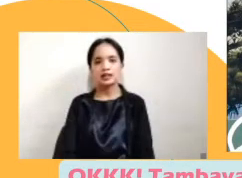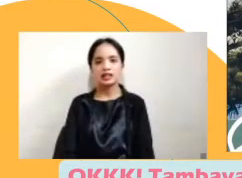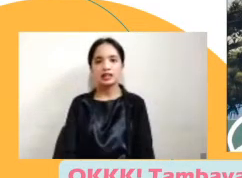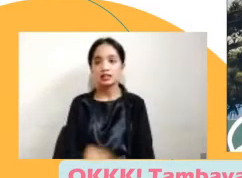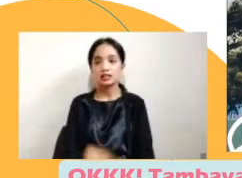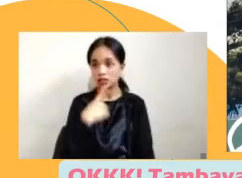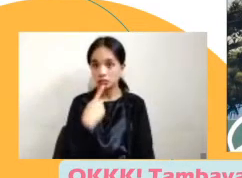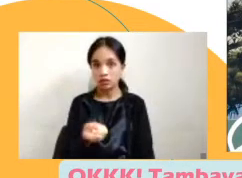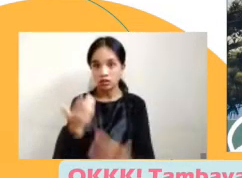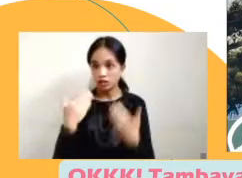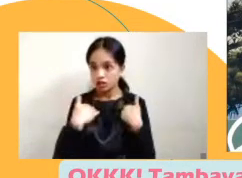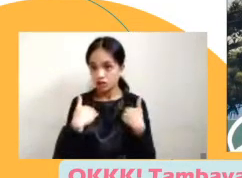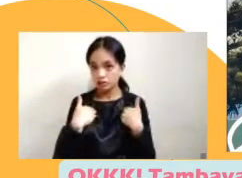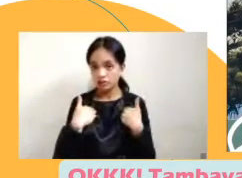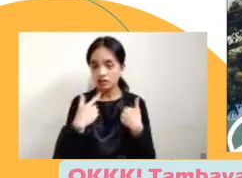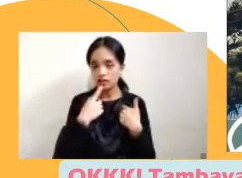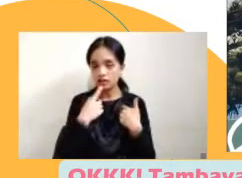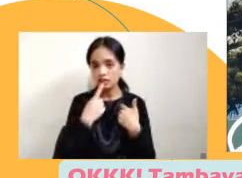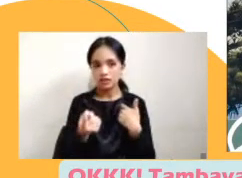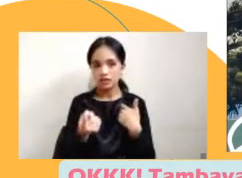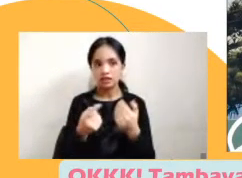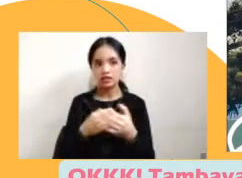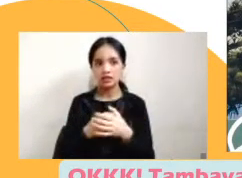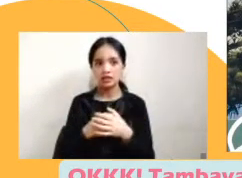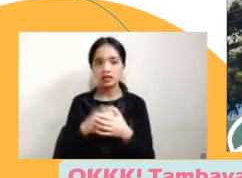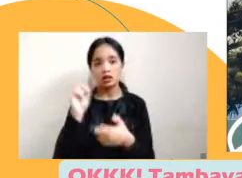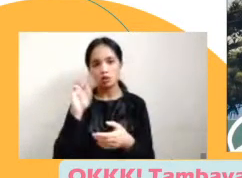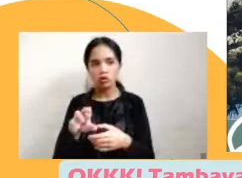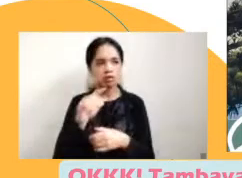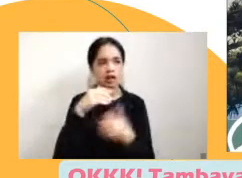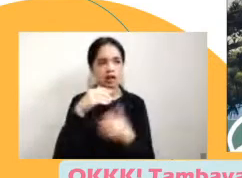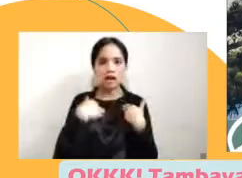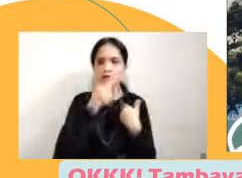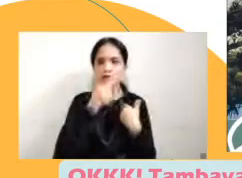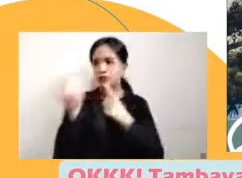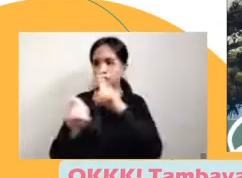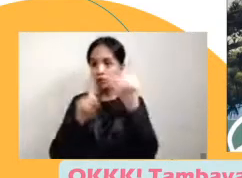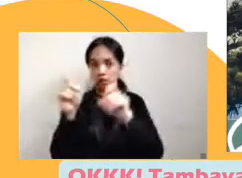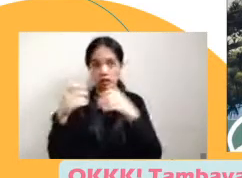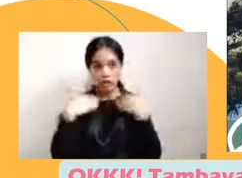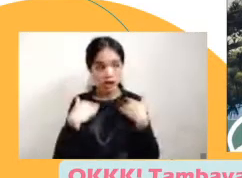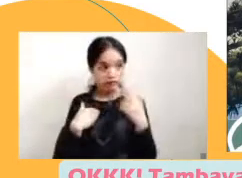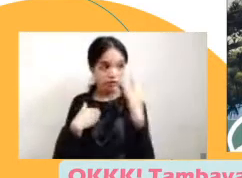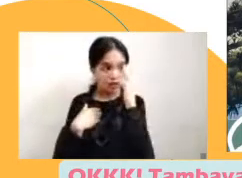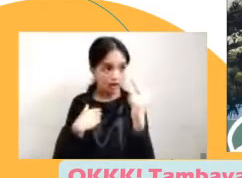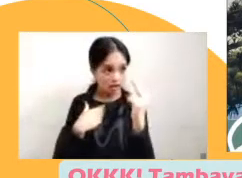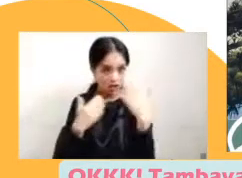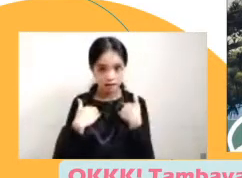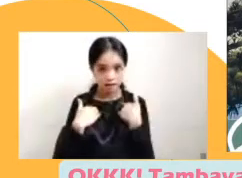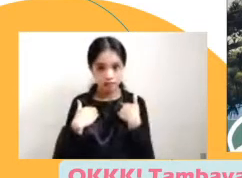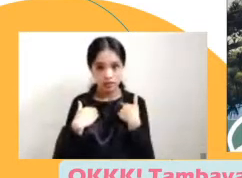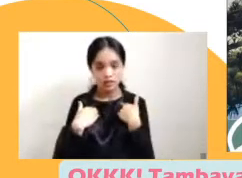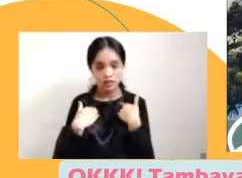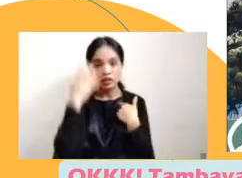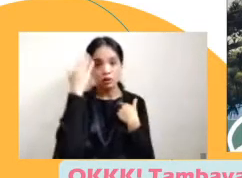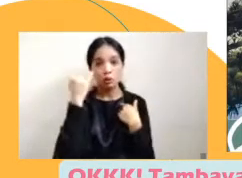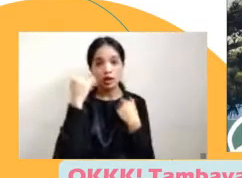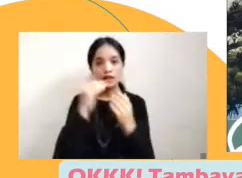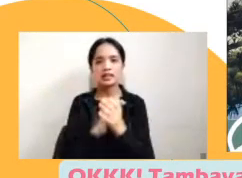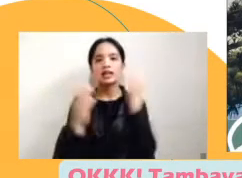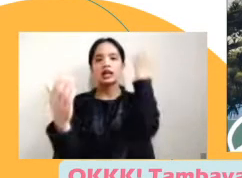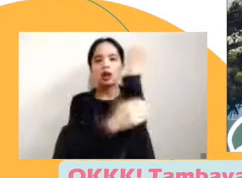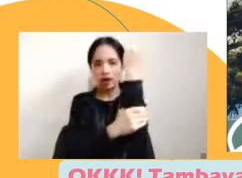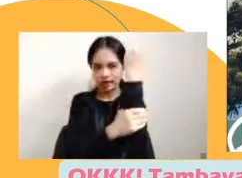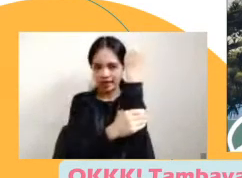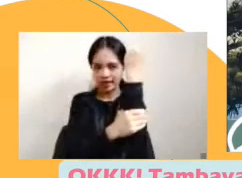no? may nagsabi na ba sa inyo, may nagtanong na ba sa inyo ng may K ka ba, no? Dahil ang mga kawayan, next